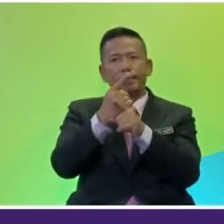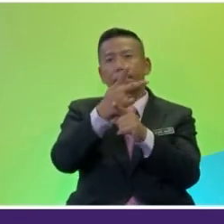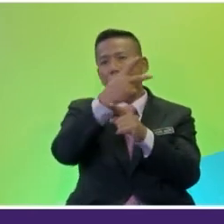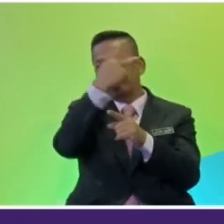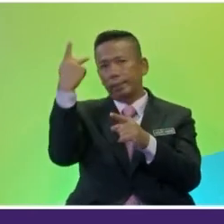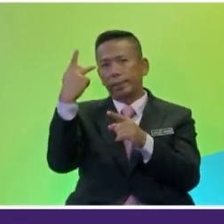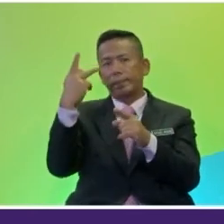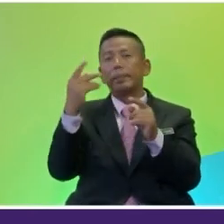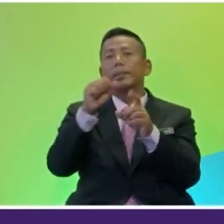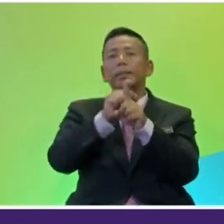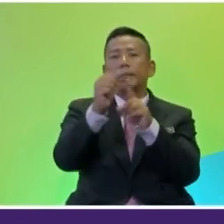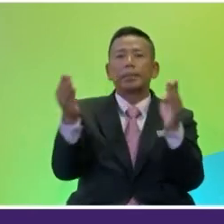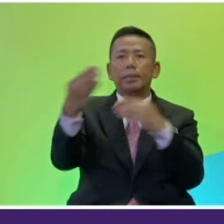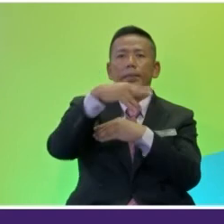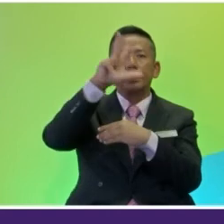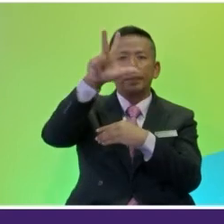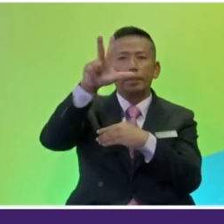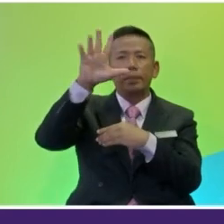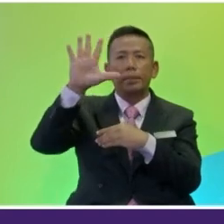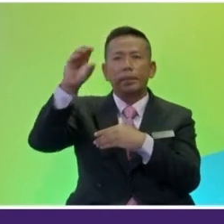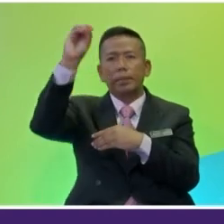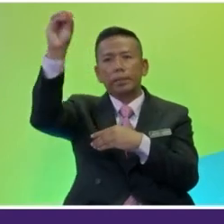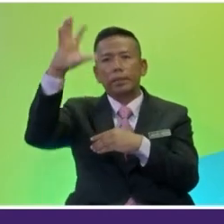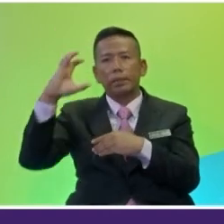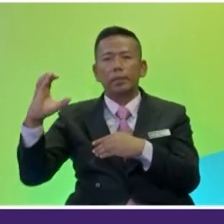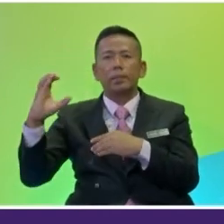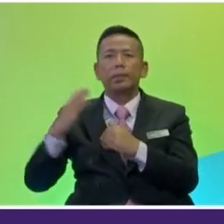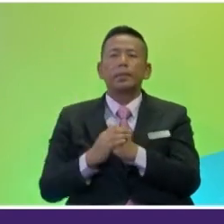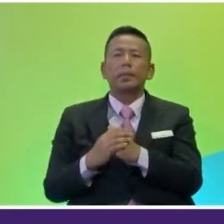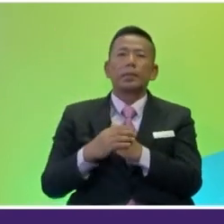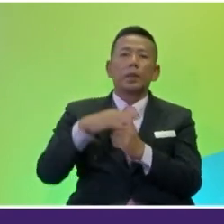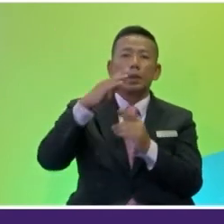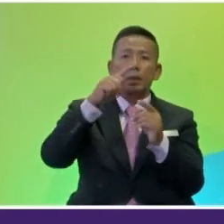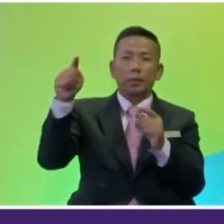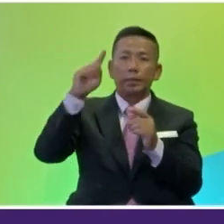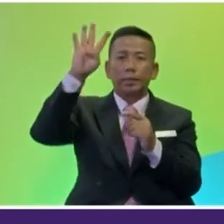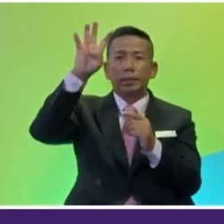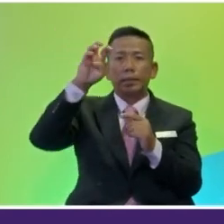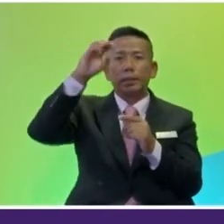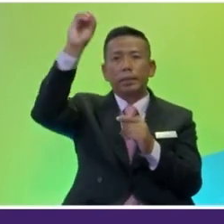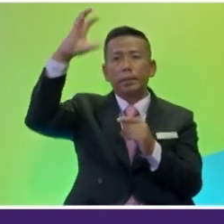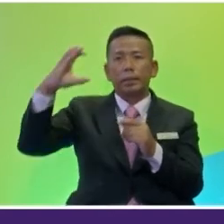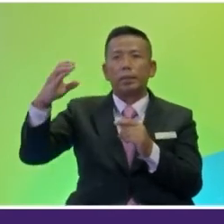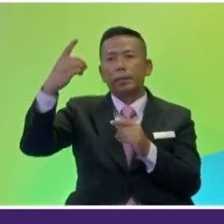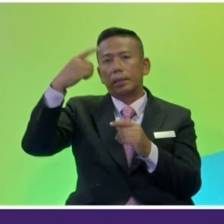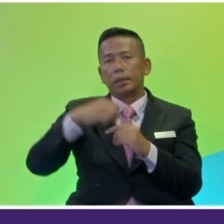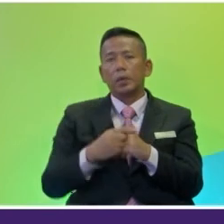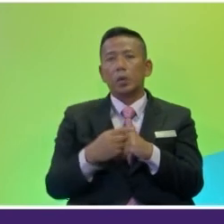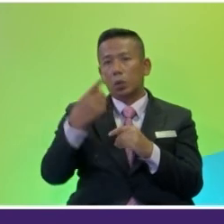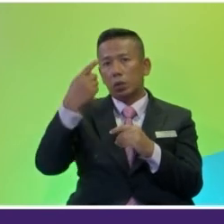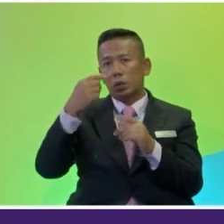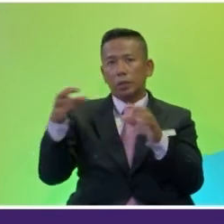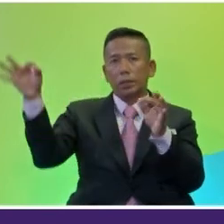yaitu suhu 35 derajat Celcius ke 40 merupakan suhu yang optimal bagi pertumbuhan